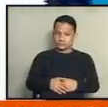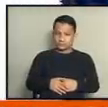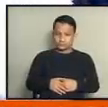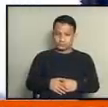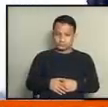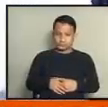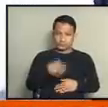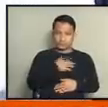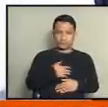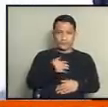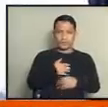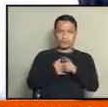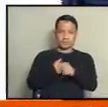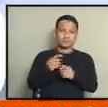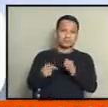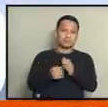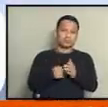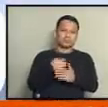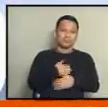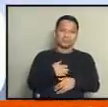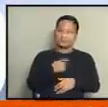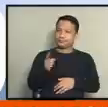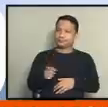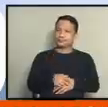namin nireklamo, Sir, eh.